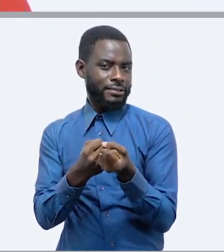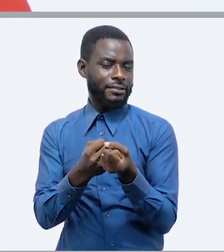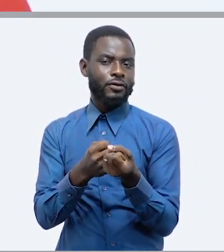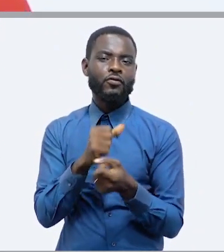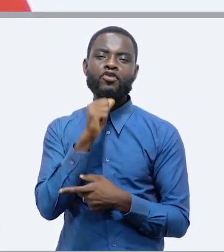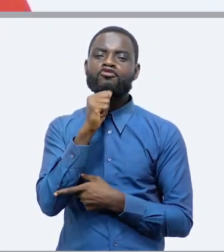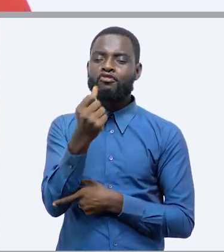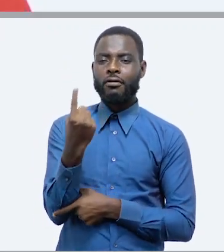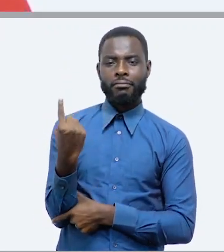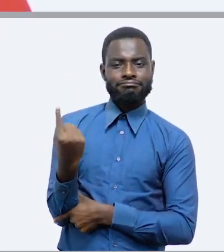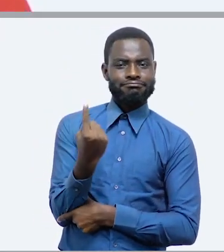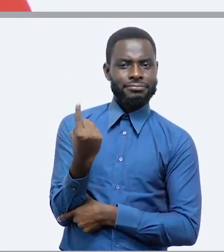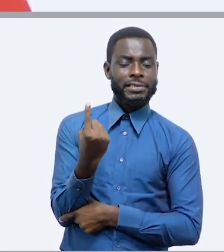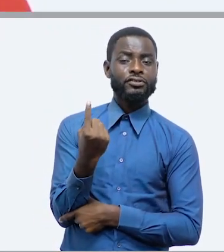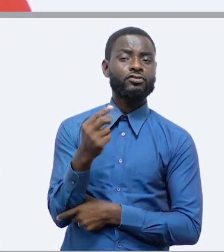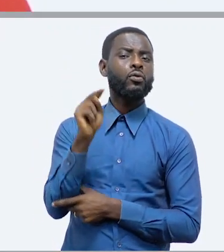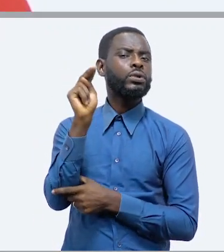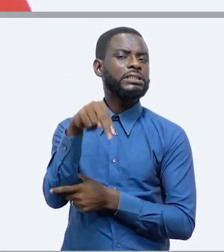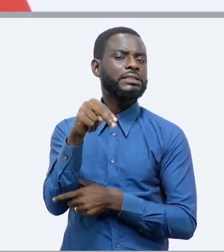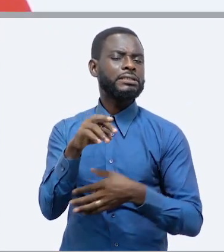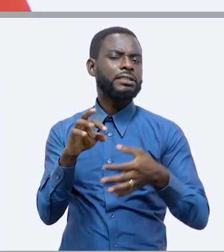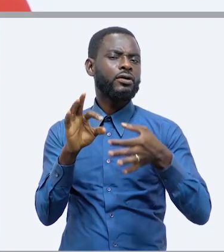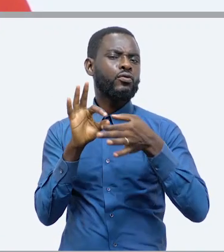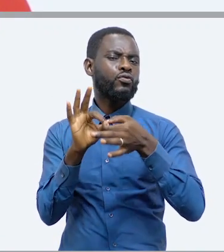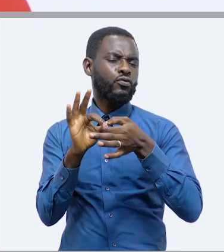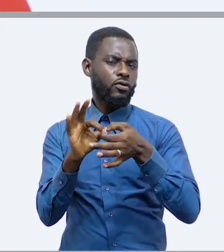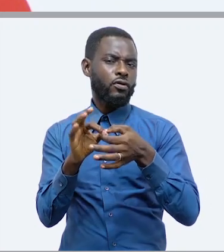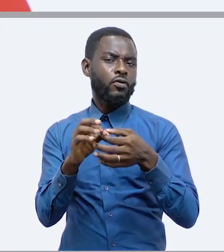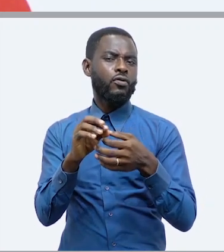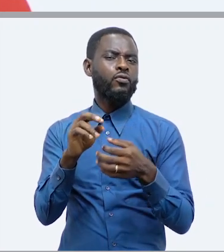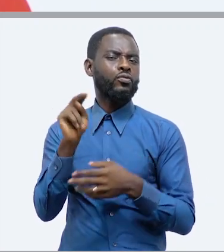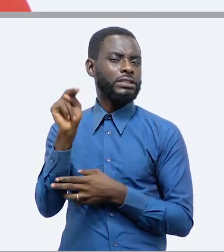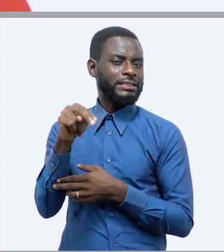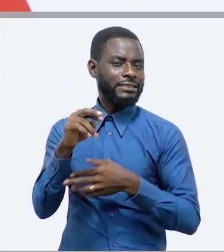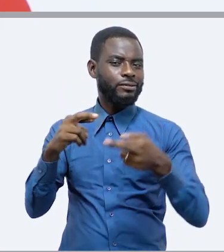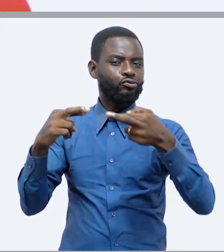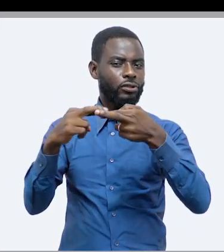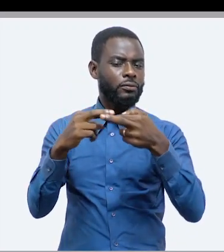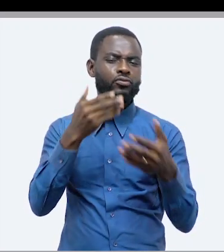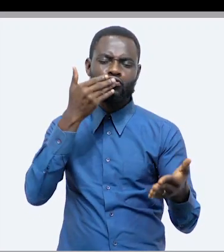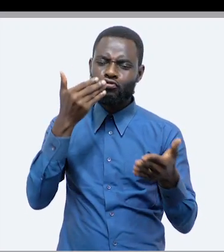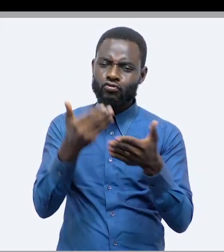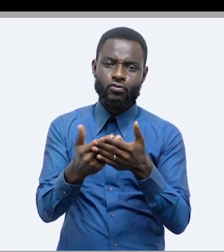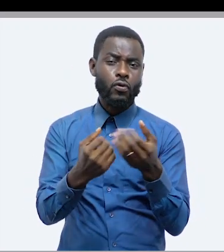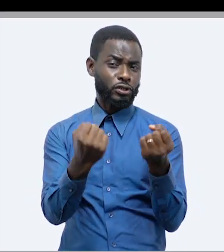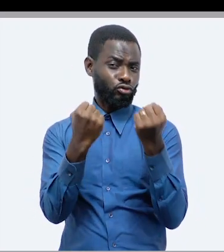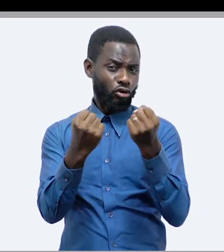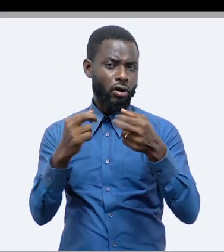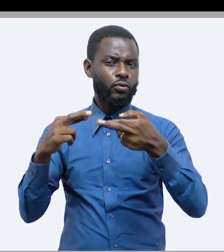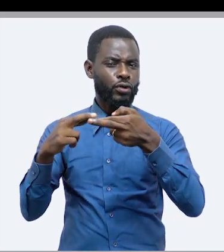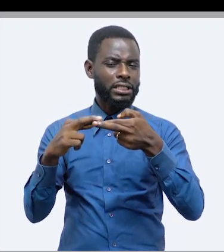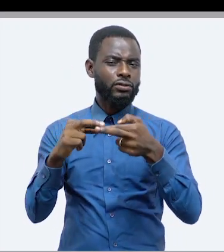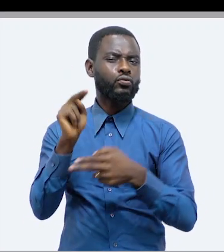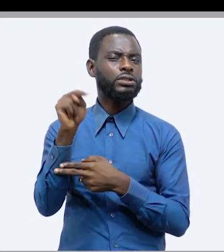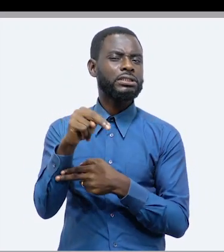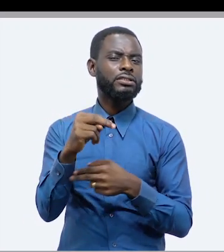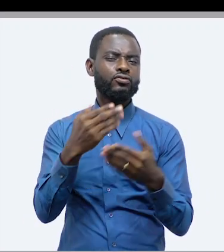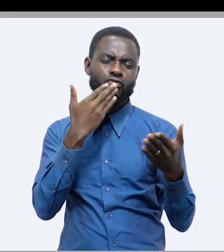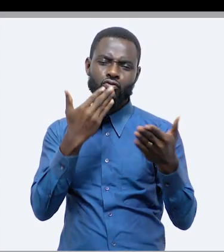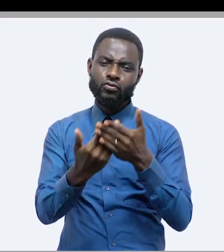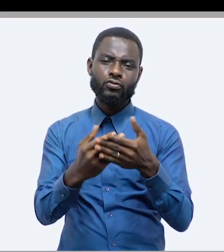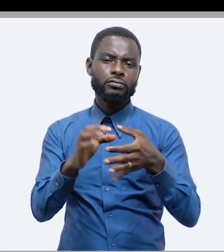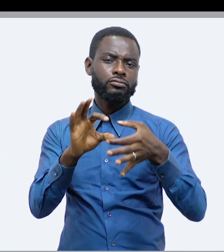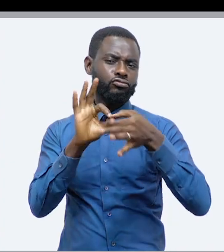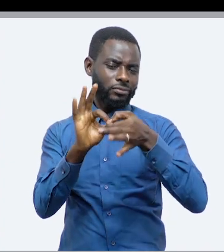mliwa, no ni heyo se namu. Ni waba hiyan network shramo ke ha yeli ke buamu. Te waba fete, ni wanya watra na